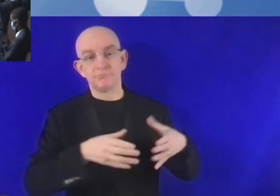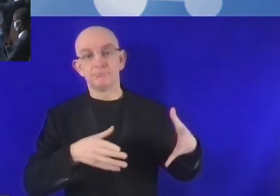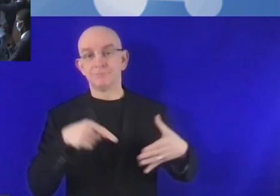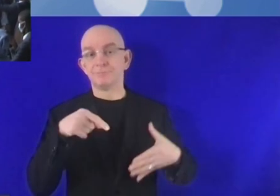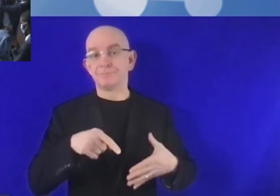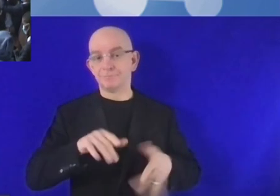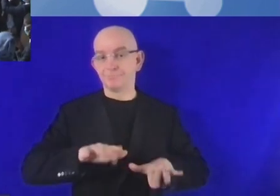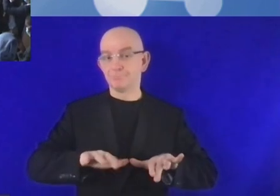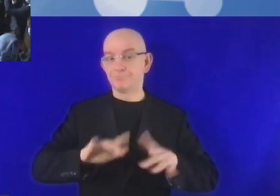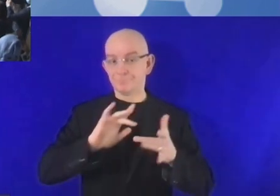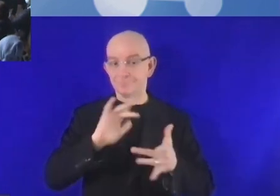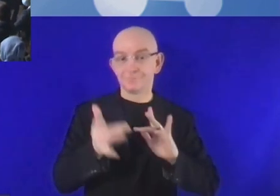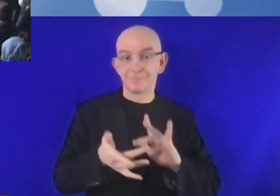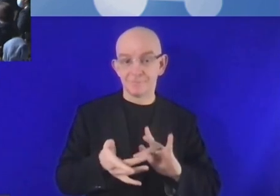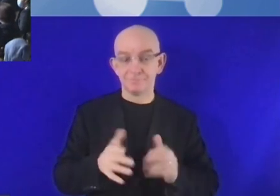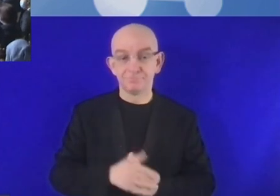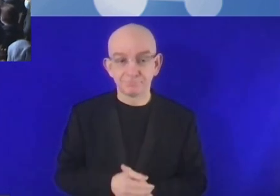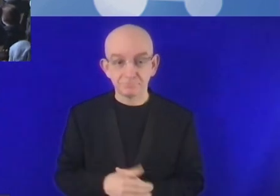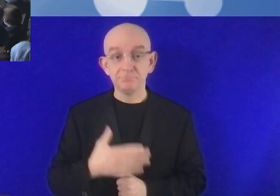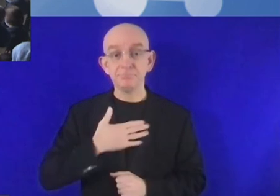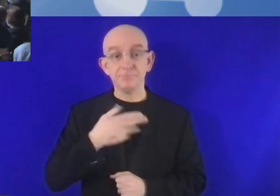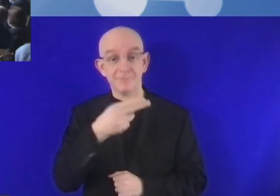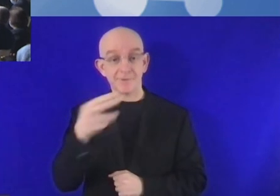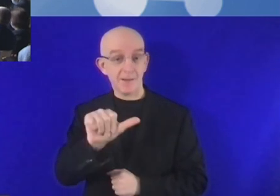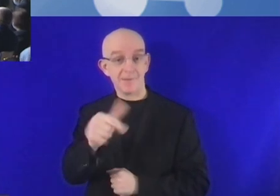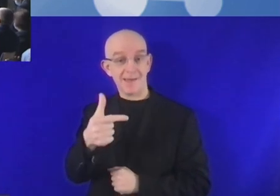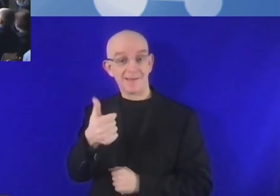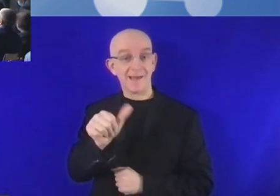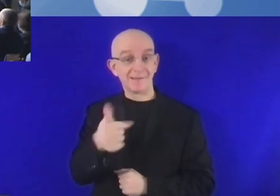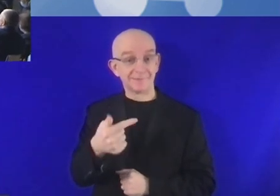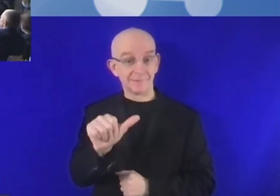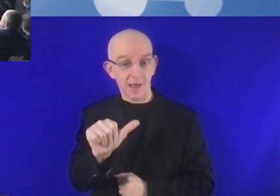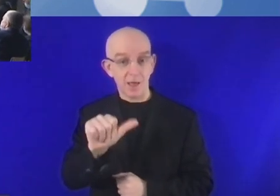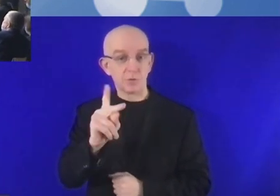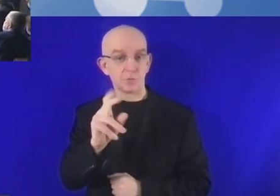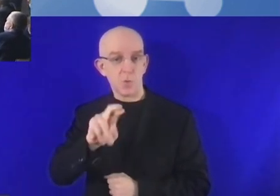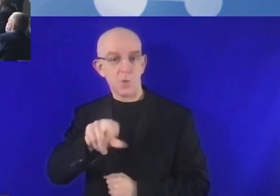jestem dziennikarką telewizyjną i mam ogromny zaszczyt powitać Państwa